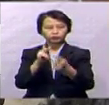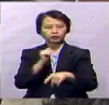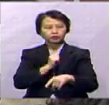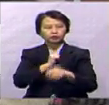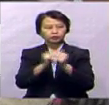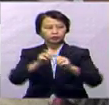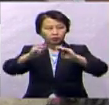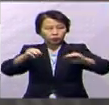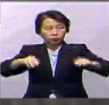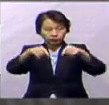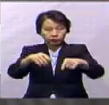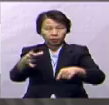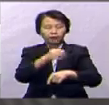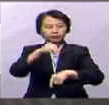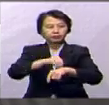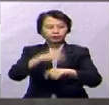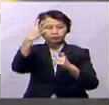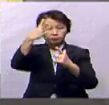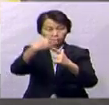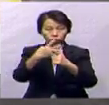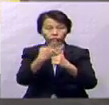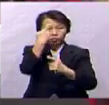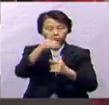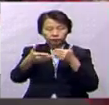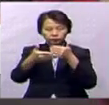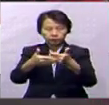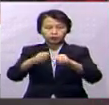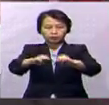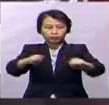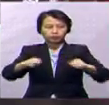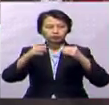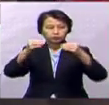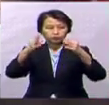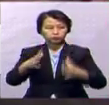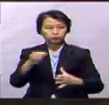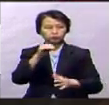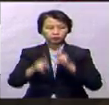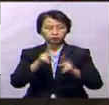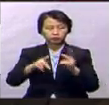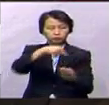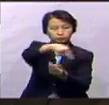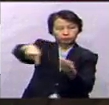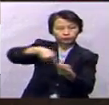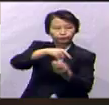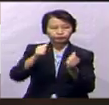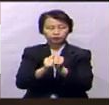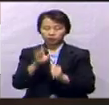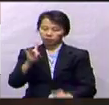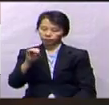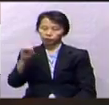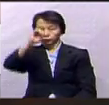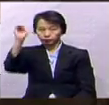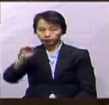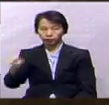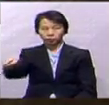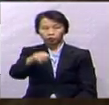pelajar di sini mengambil masa kurang 4 bulan bagi mendekati pelajar, guru dan juga penduduk sekitar. Dengan 80% pelajar